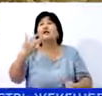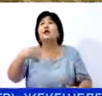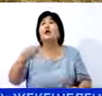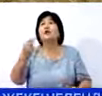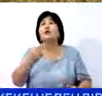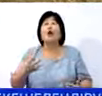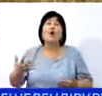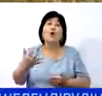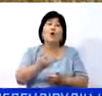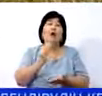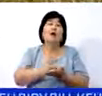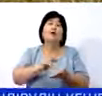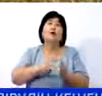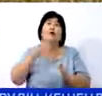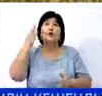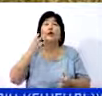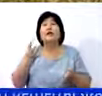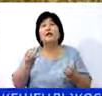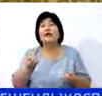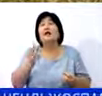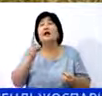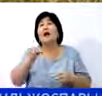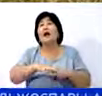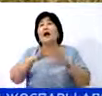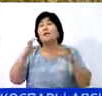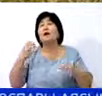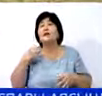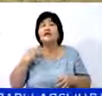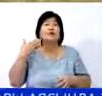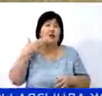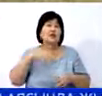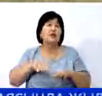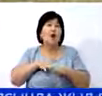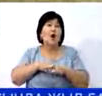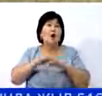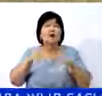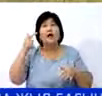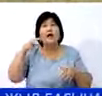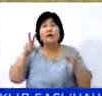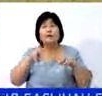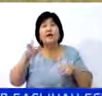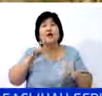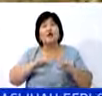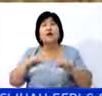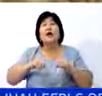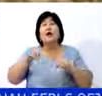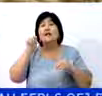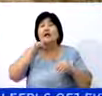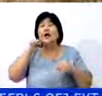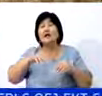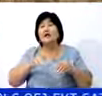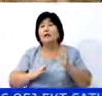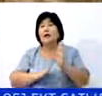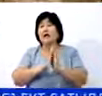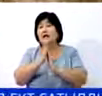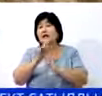центнерден өнім алуды жоспарлап отыр. Ендеше қамба сыр маржанына толсын. Ғылыми зерттеу институтының тәжірибе алаңында сабағы дәнге